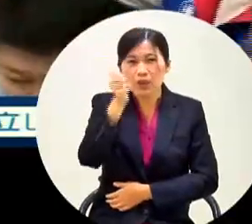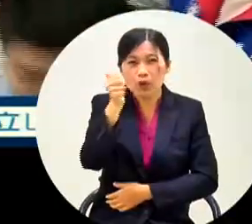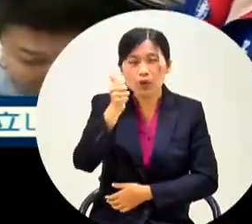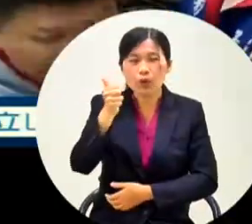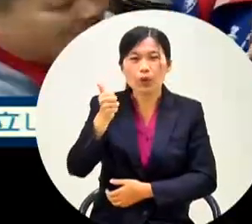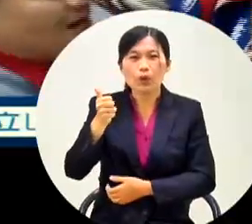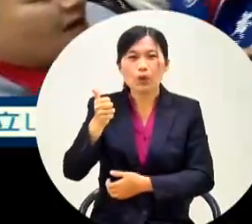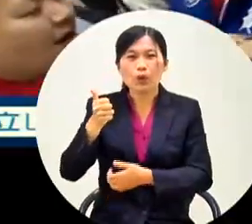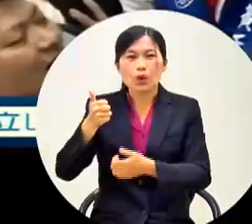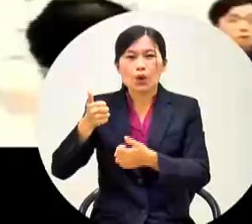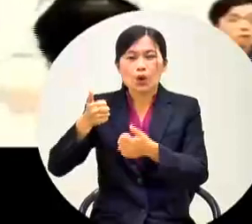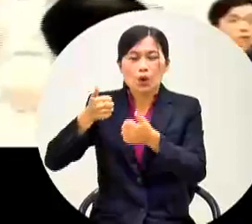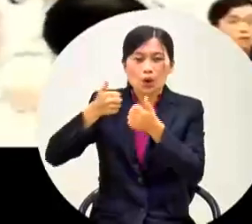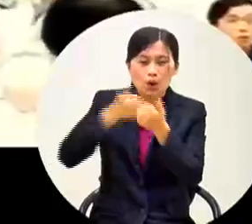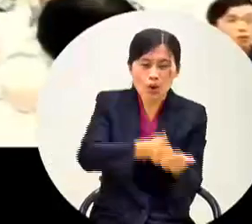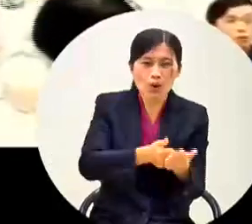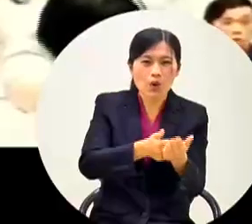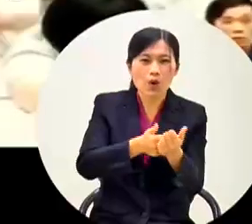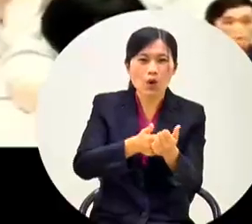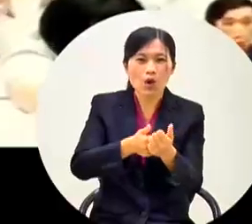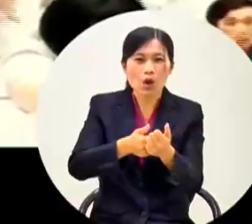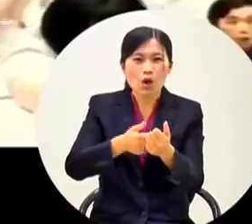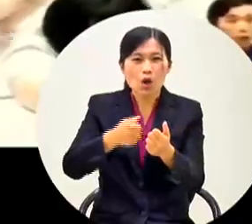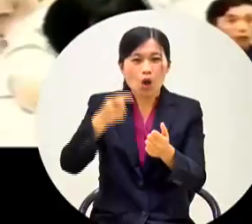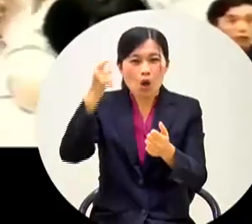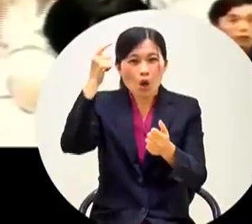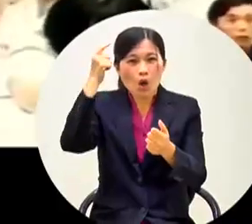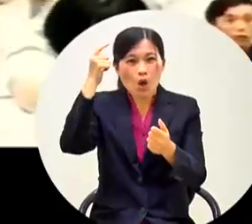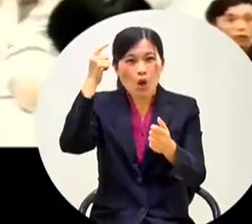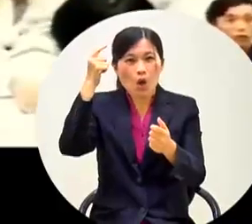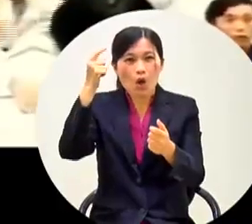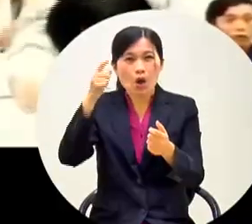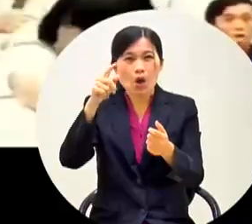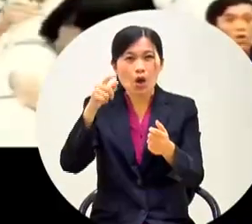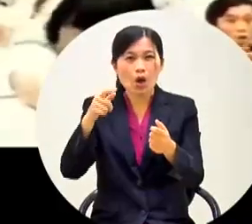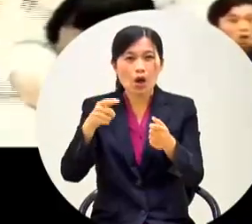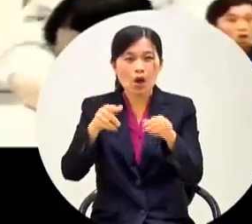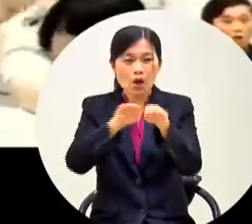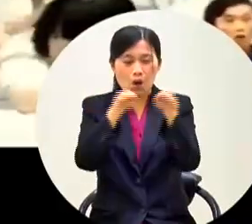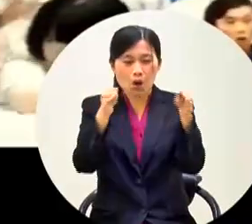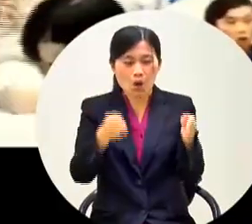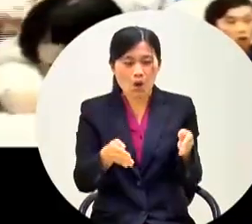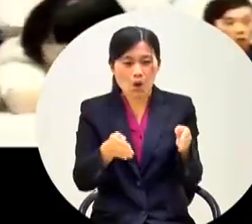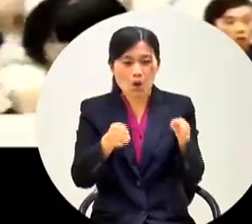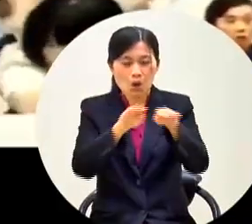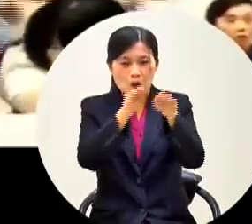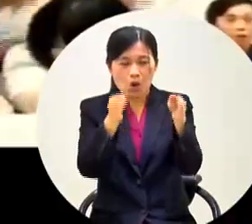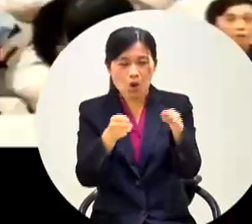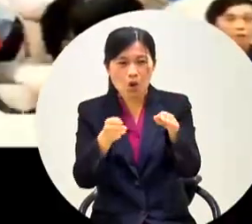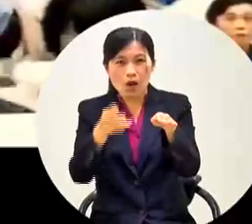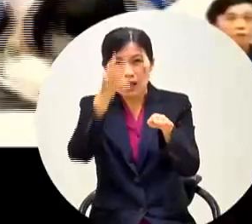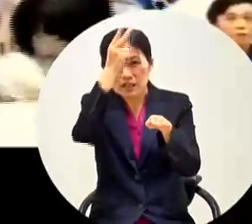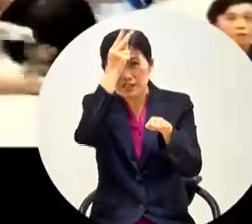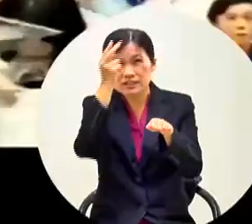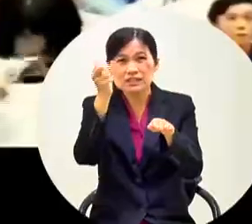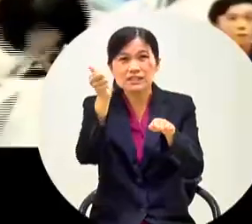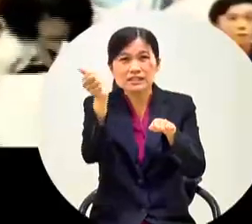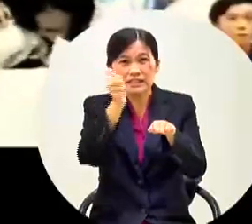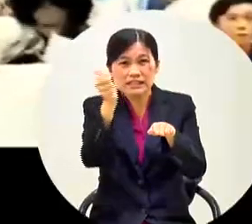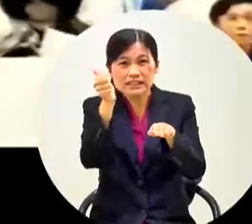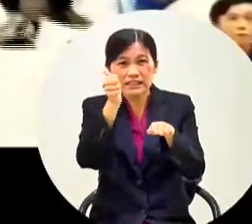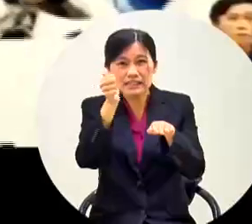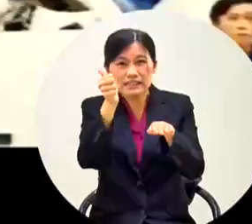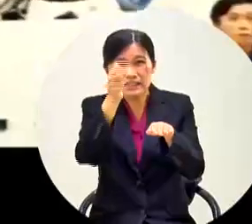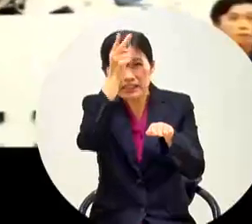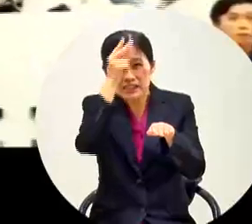的。 你们这样对吗？ 你们看到曾俊杰议员压着